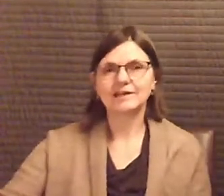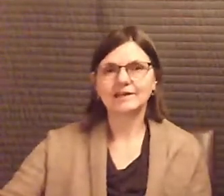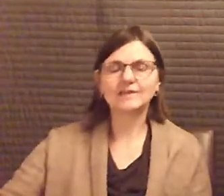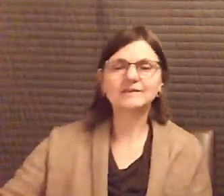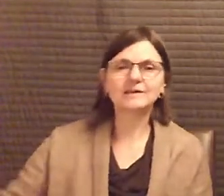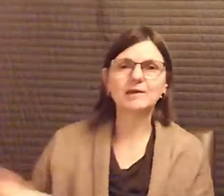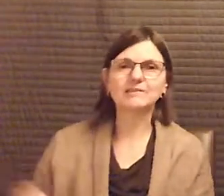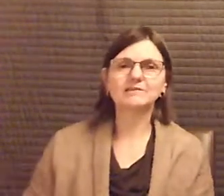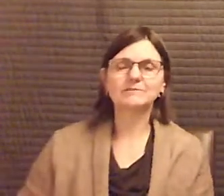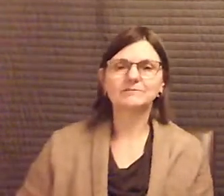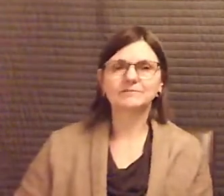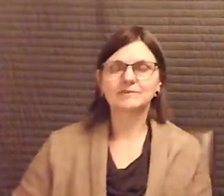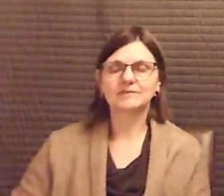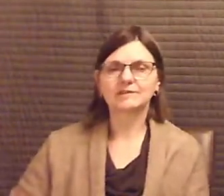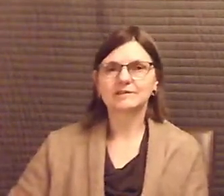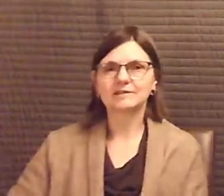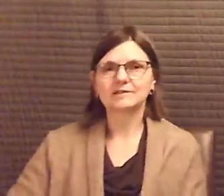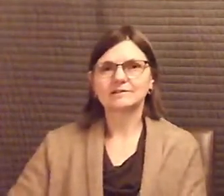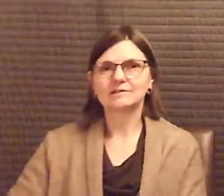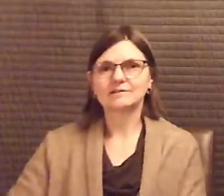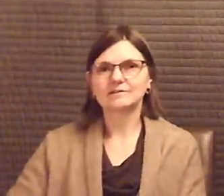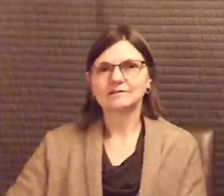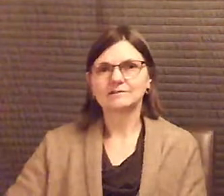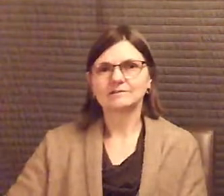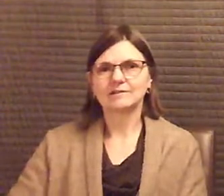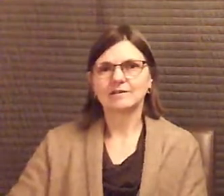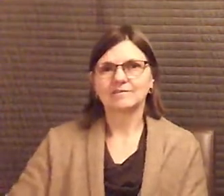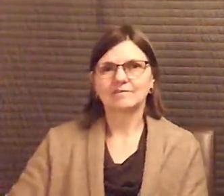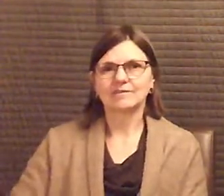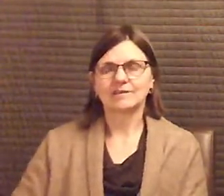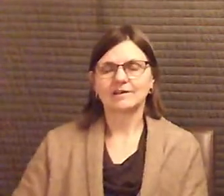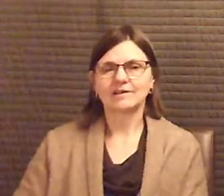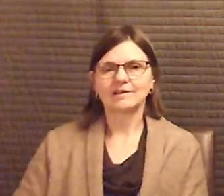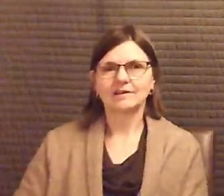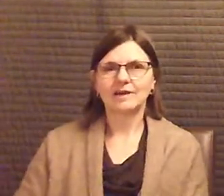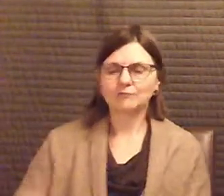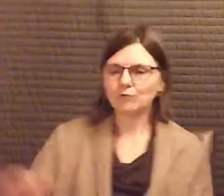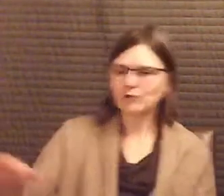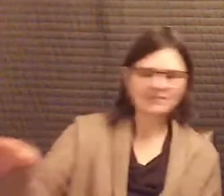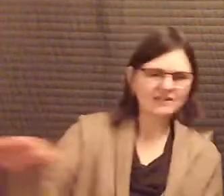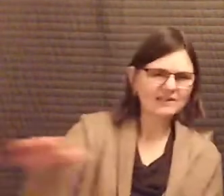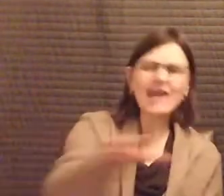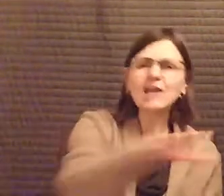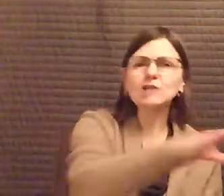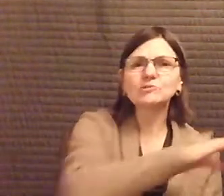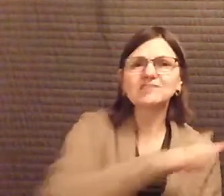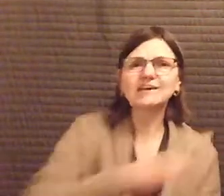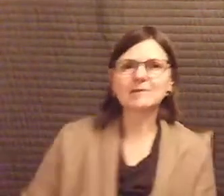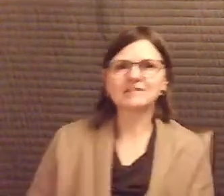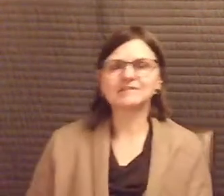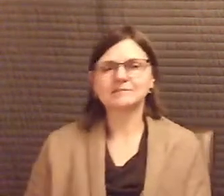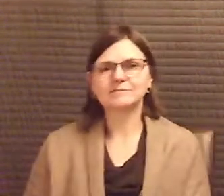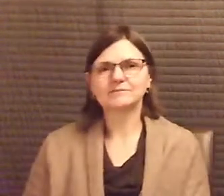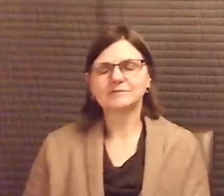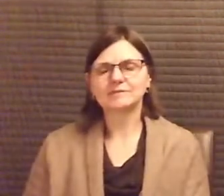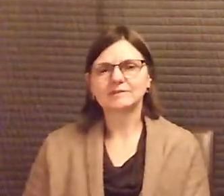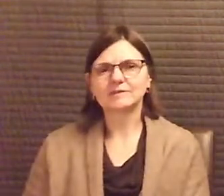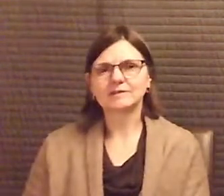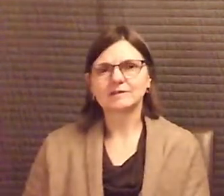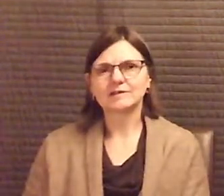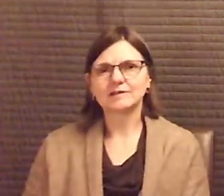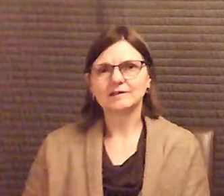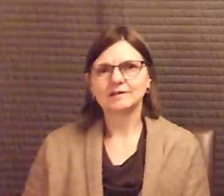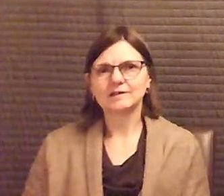in dat shirley gemeente die haar ons om is sick people in de slaap en fora ze hebben een heleboel zieke mensen ander